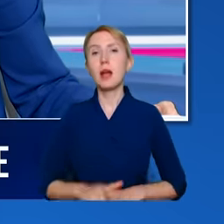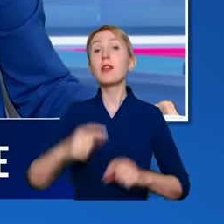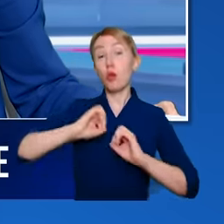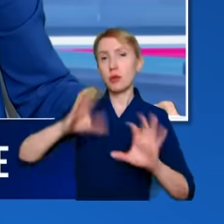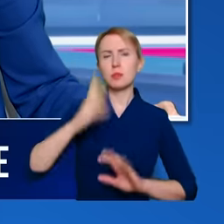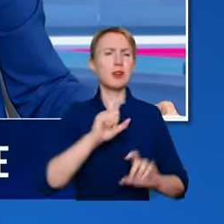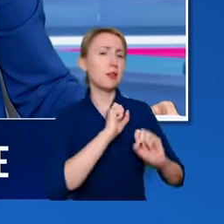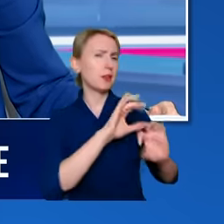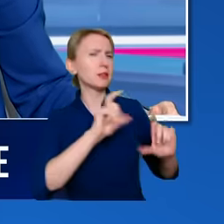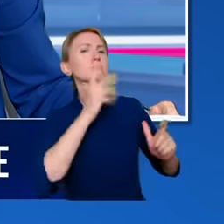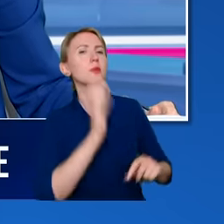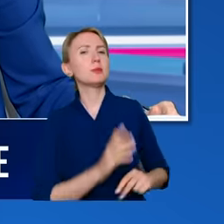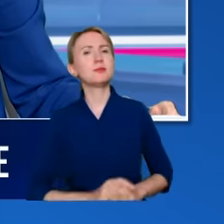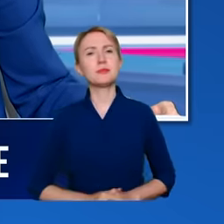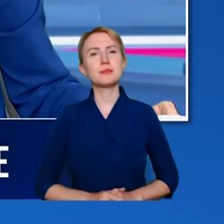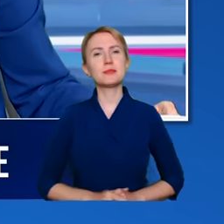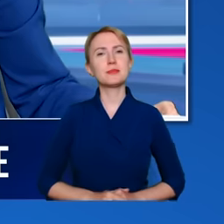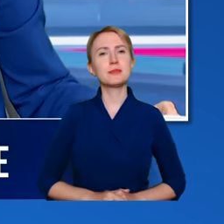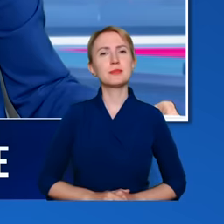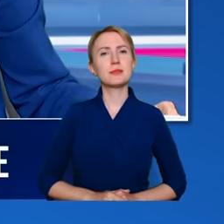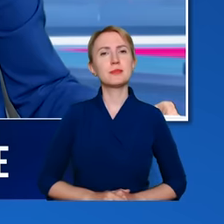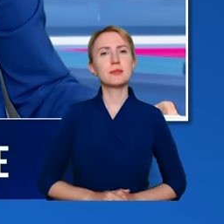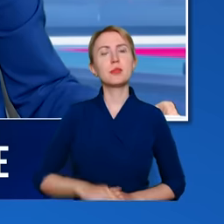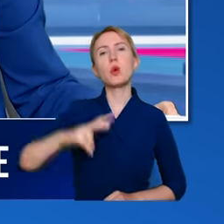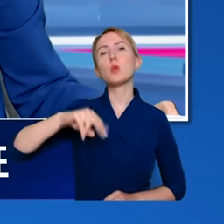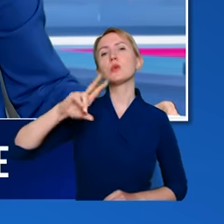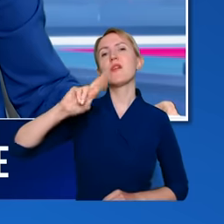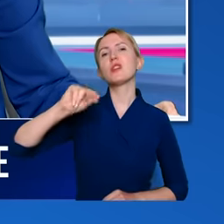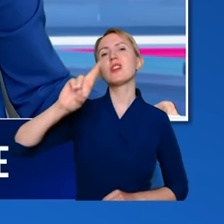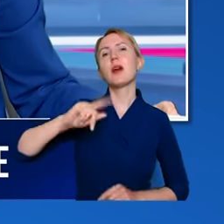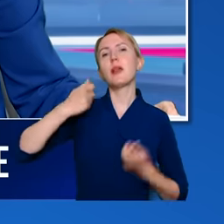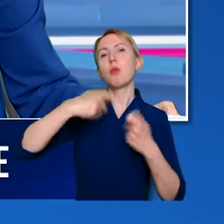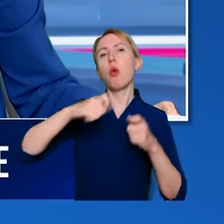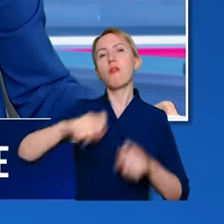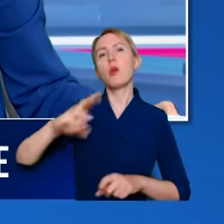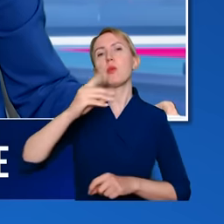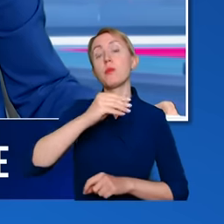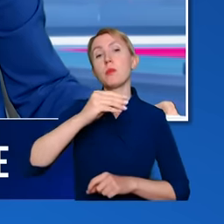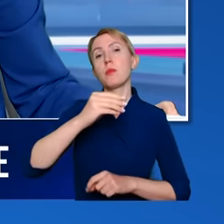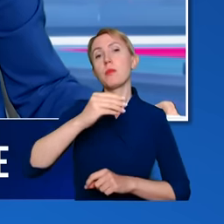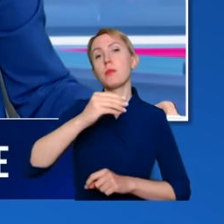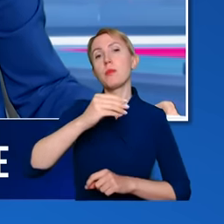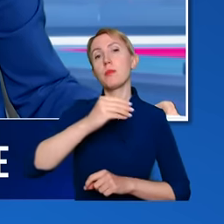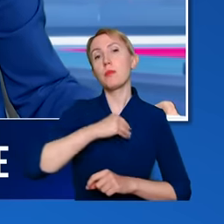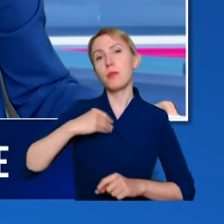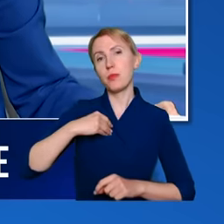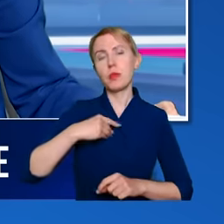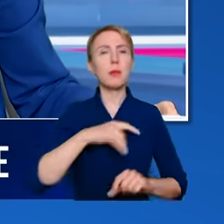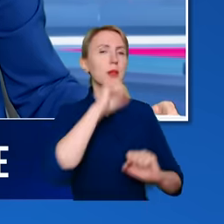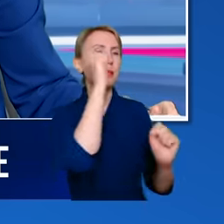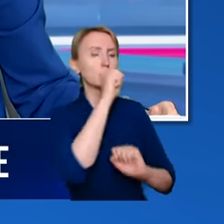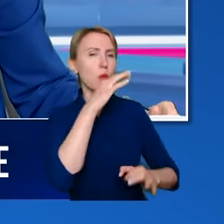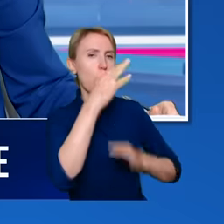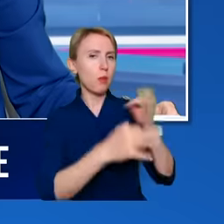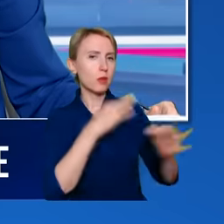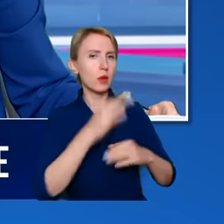będziecie? Półtora roku Donald Tusk z Ursulą von der Leyen blokowali te pieniądze. Powołamy komisję w Parlamencie Europejskim, która wyjaśni, dlaczego stracimy od 6